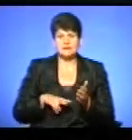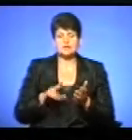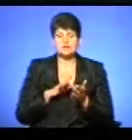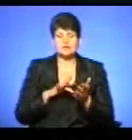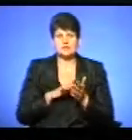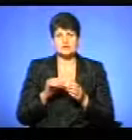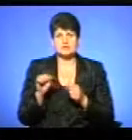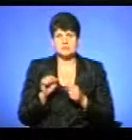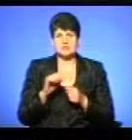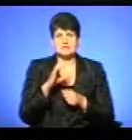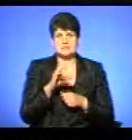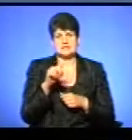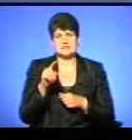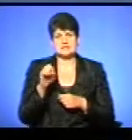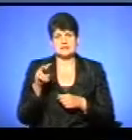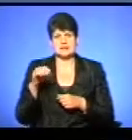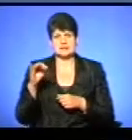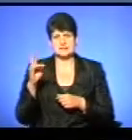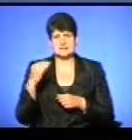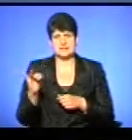Теребовлі Степан Зелінський.